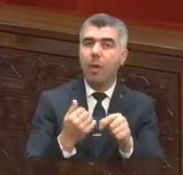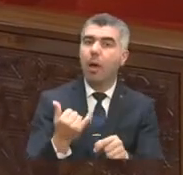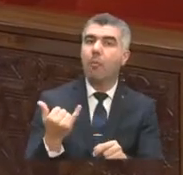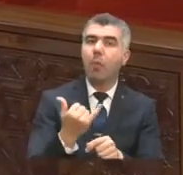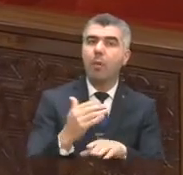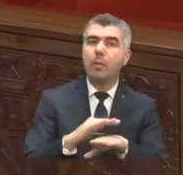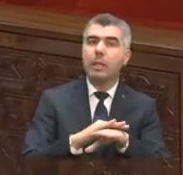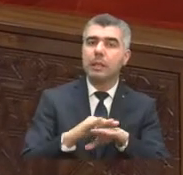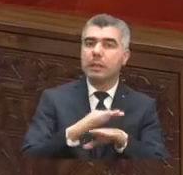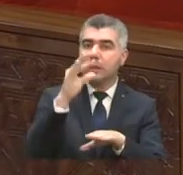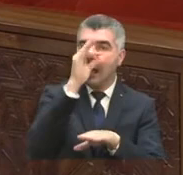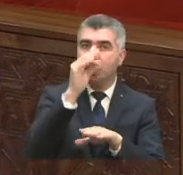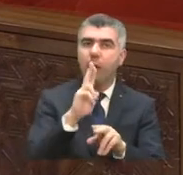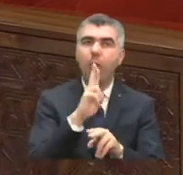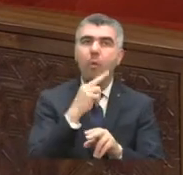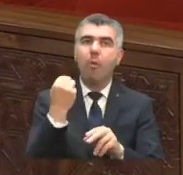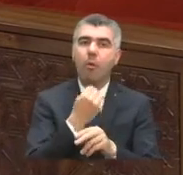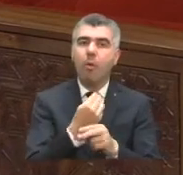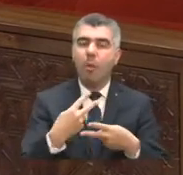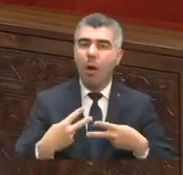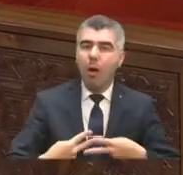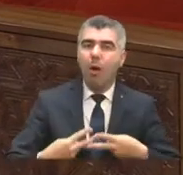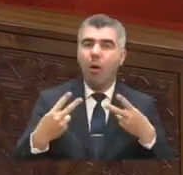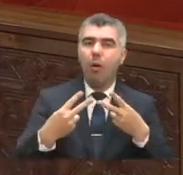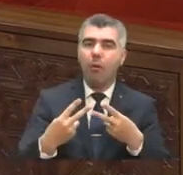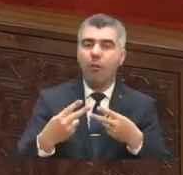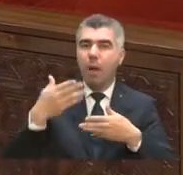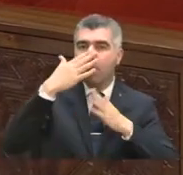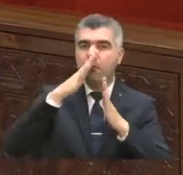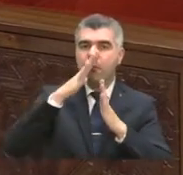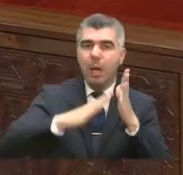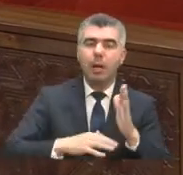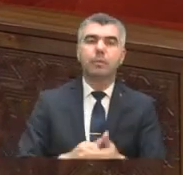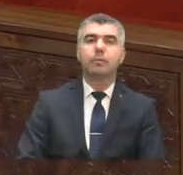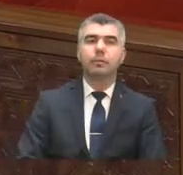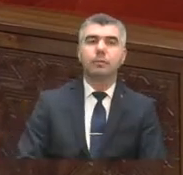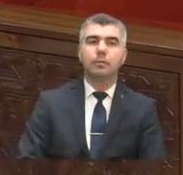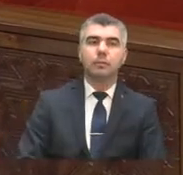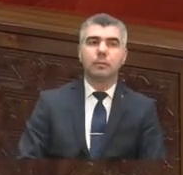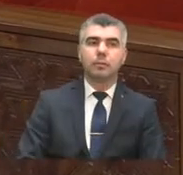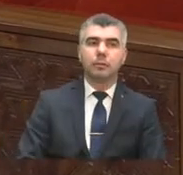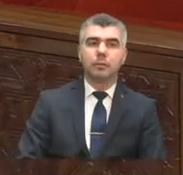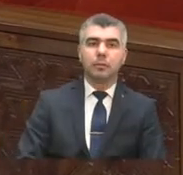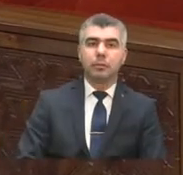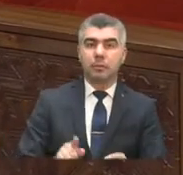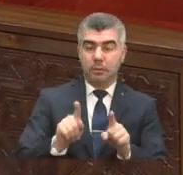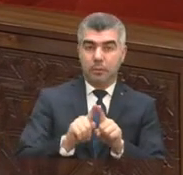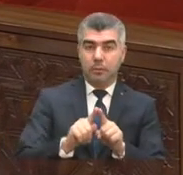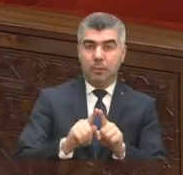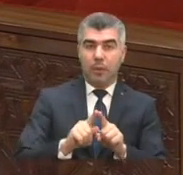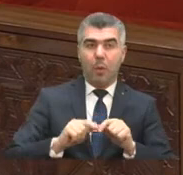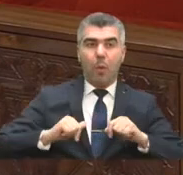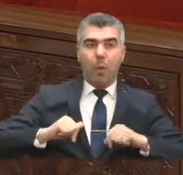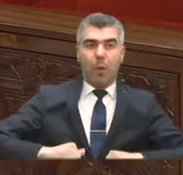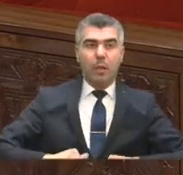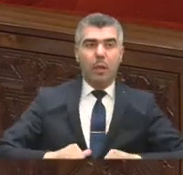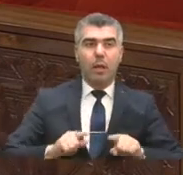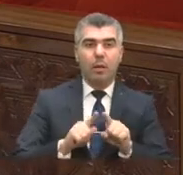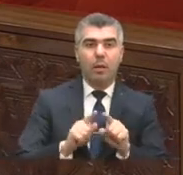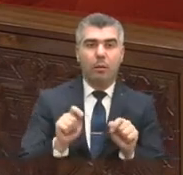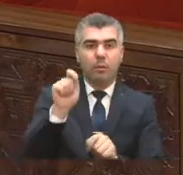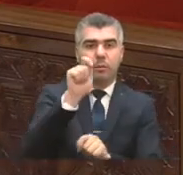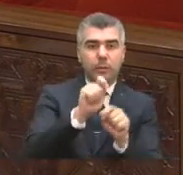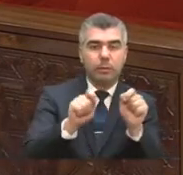السياسه الحكوميه لتطوير النقل العمومي للاشخاص ببلادنا، وفي هذا الاطار تتعتزم الوزاره اعداد